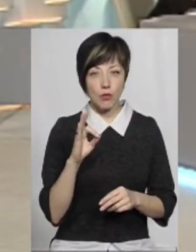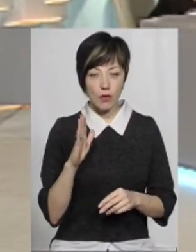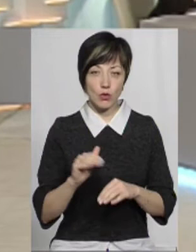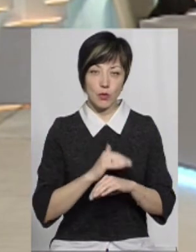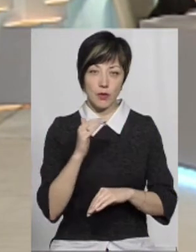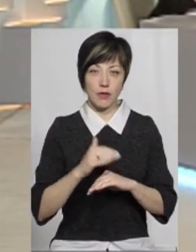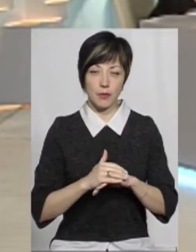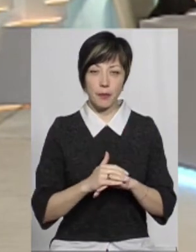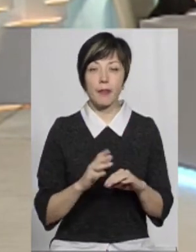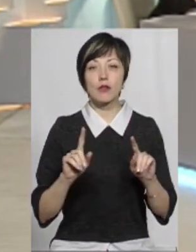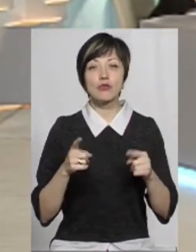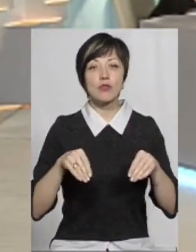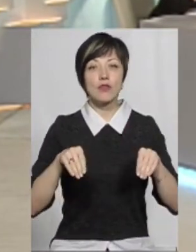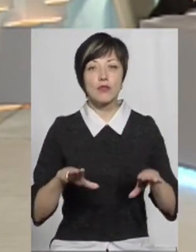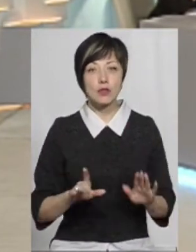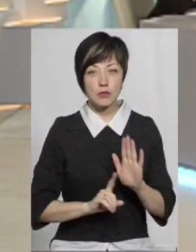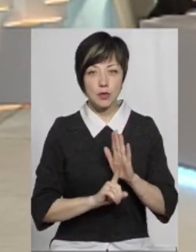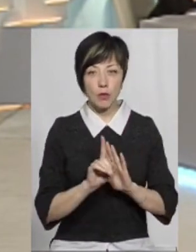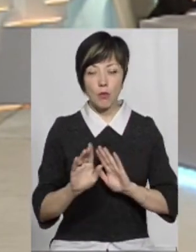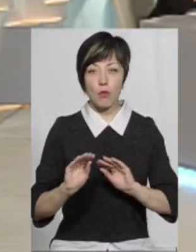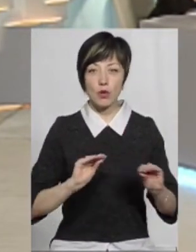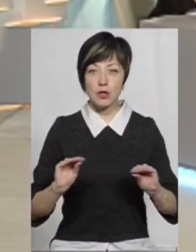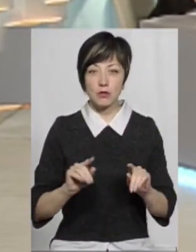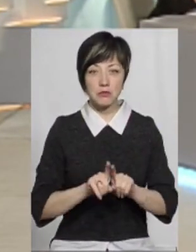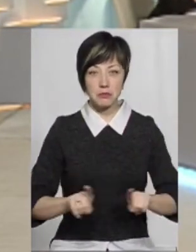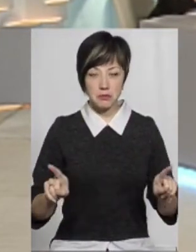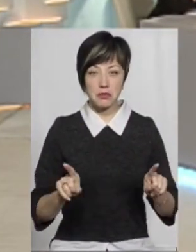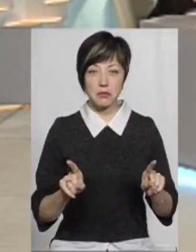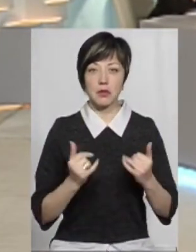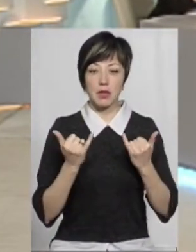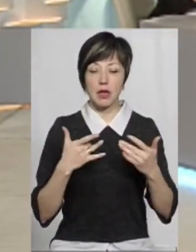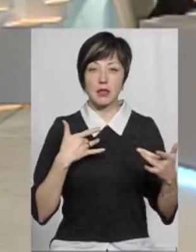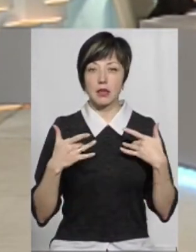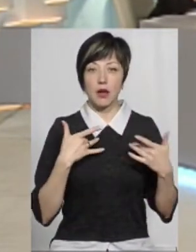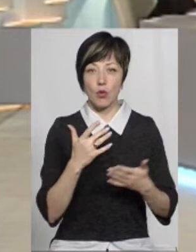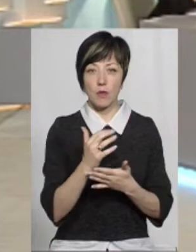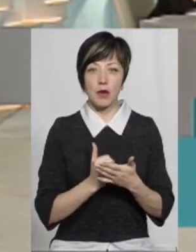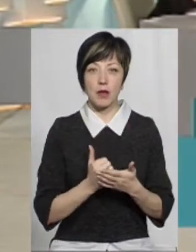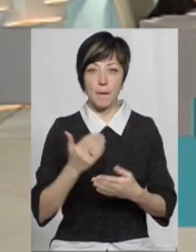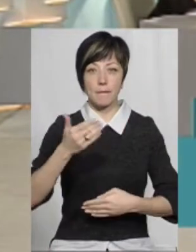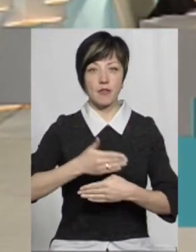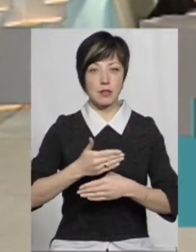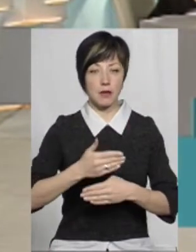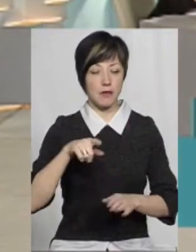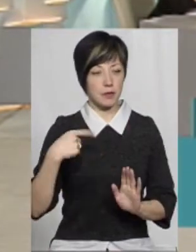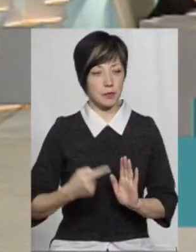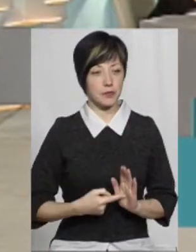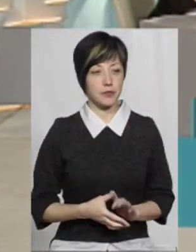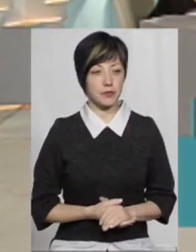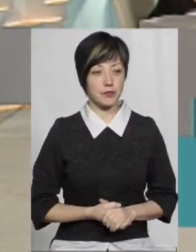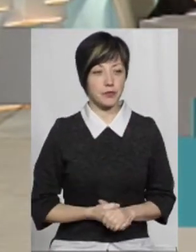Анатолію, чому вирішили взяти за постановку такої неординарної, як для театрального репертуару, п'єси?